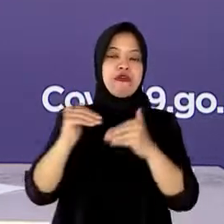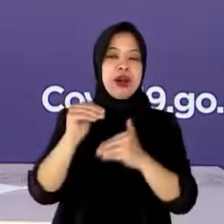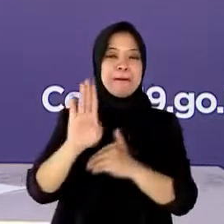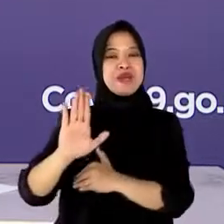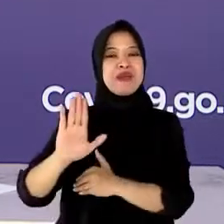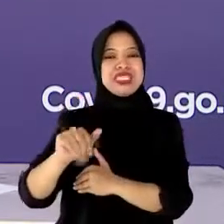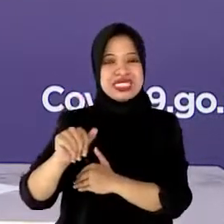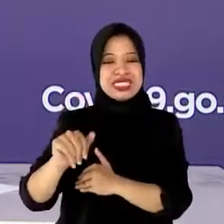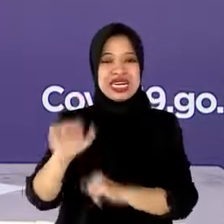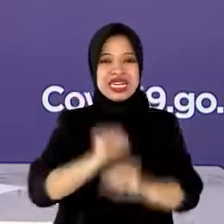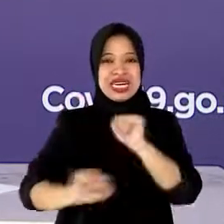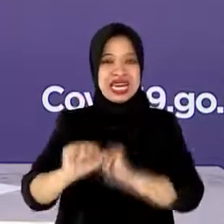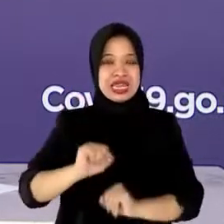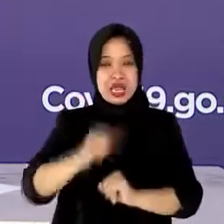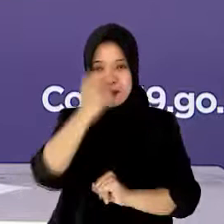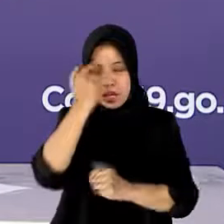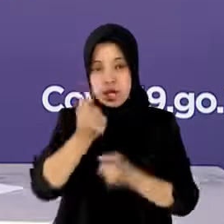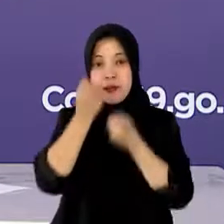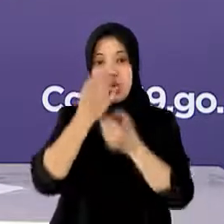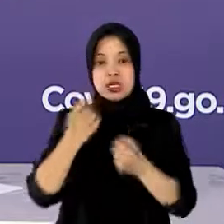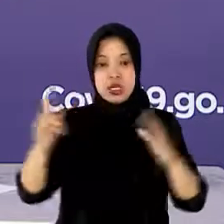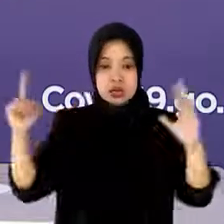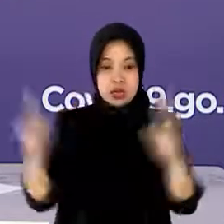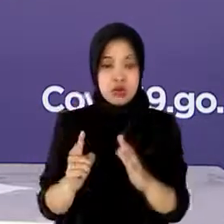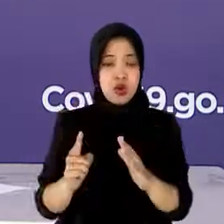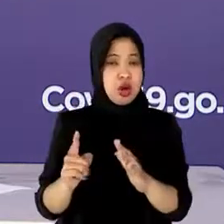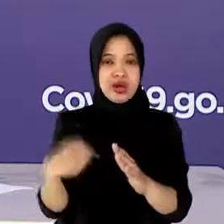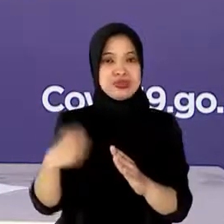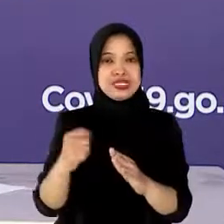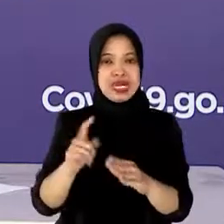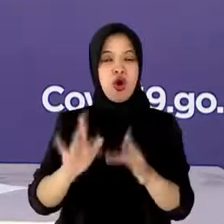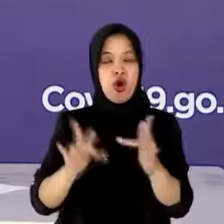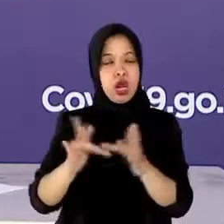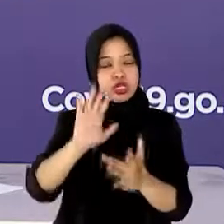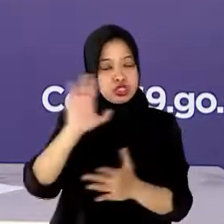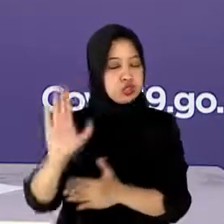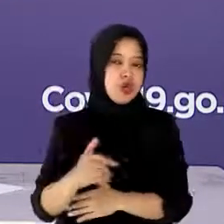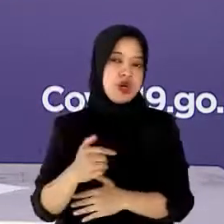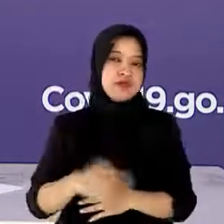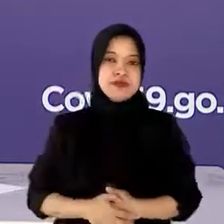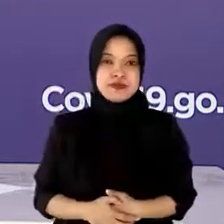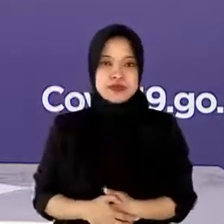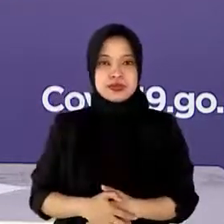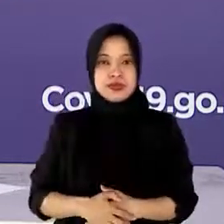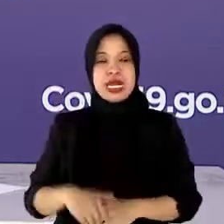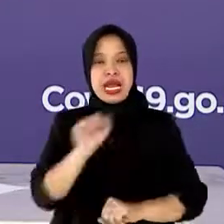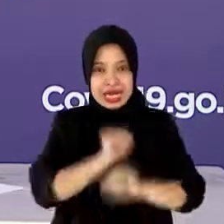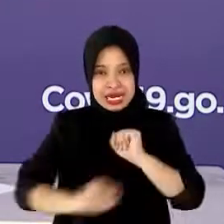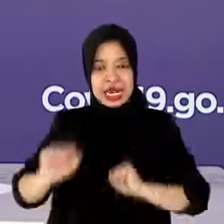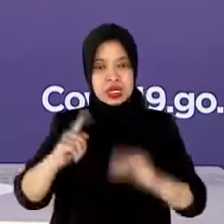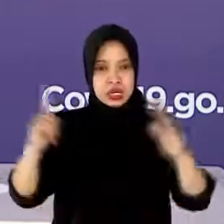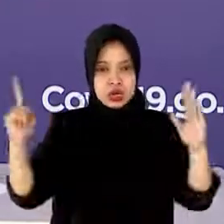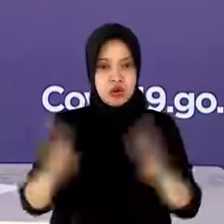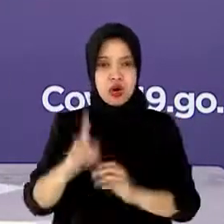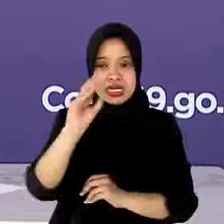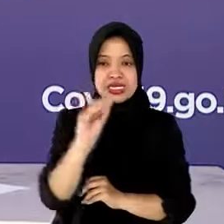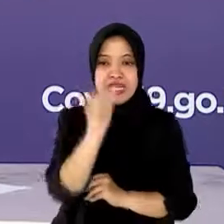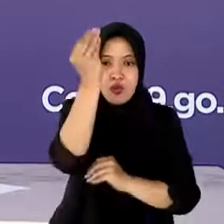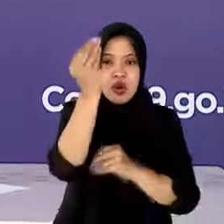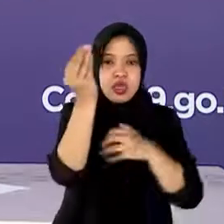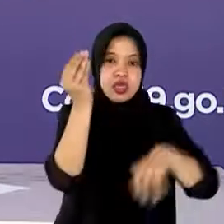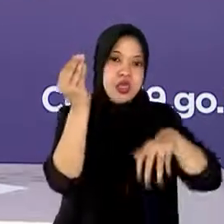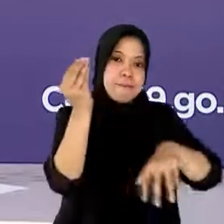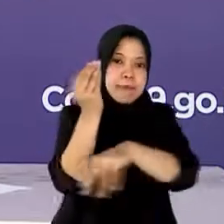sehingga kegiatan belajar-mengajar 100% masih dilakukan secara daring kegiatan tatap muka di wilayah Jabodetabek